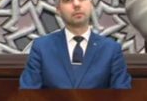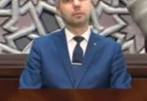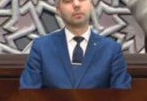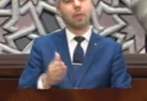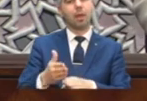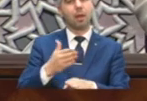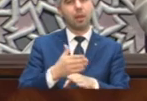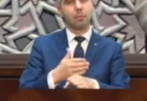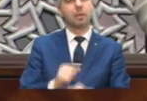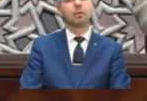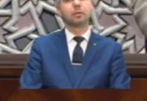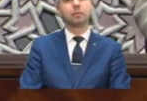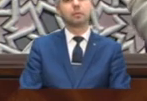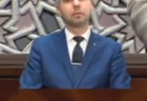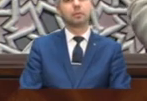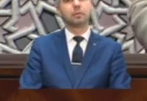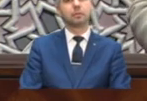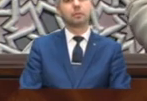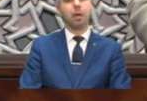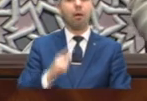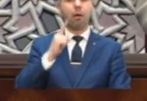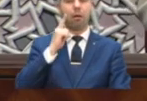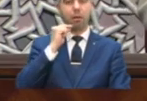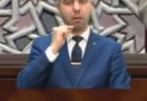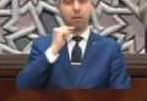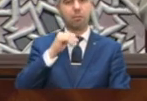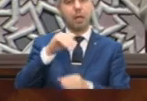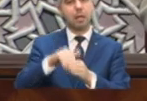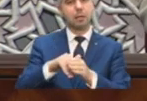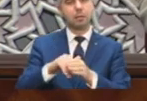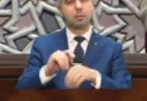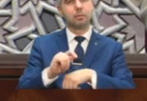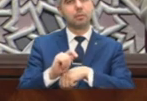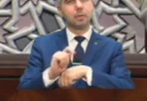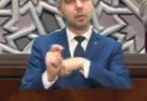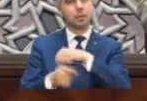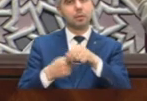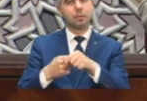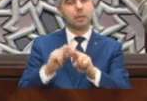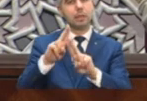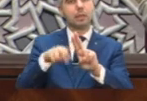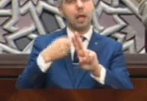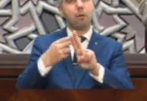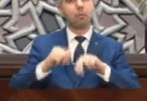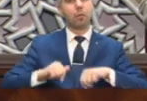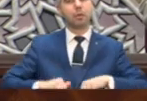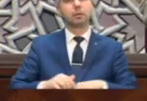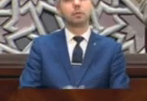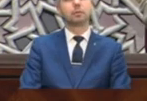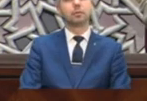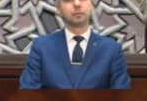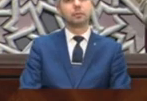عند مداخلة الفريق الاشتراكي حول رد السيد الوزير